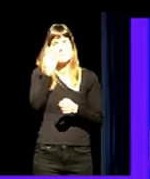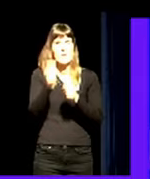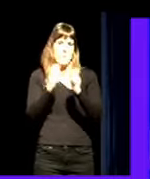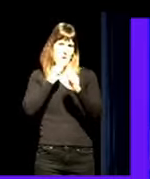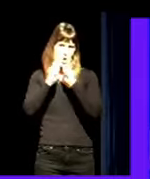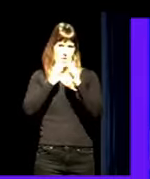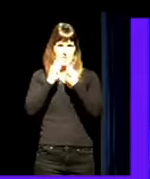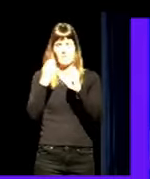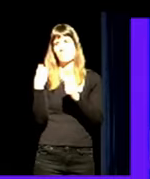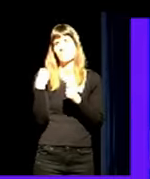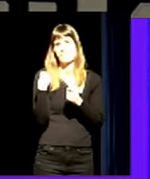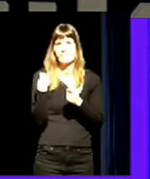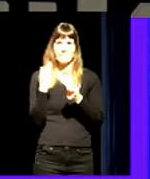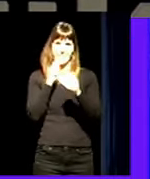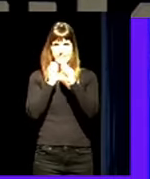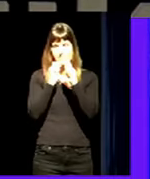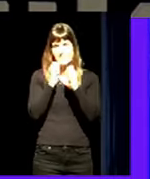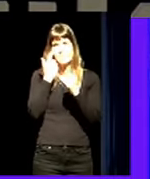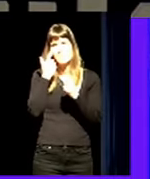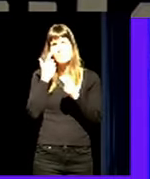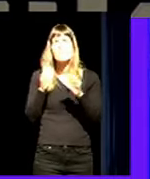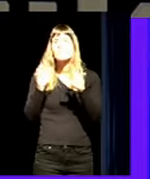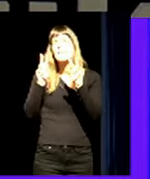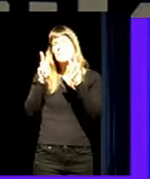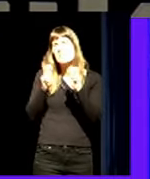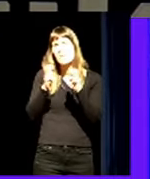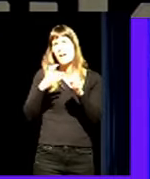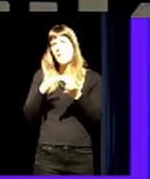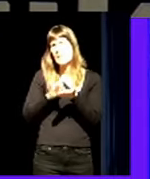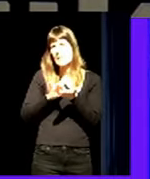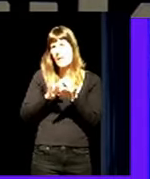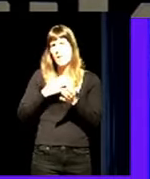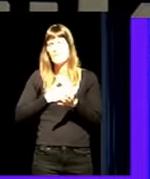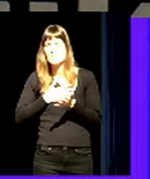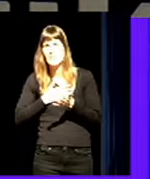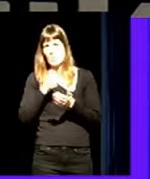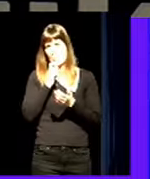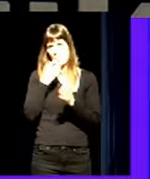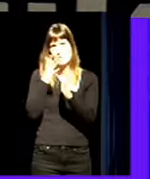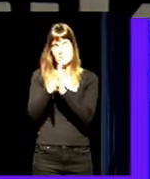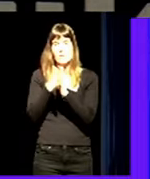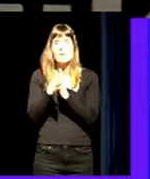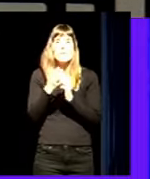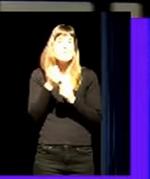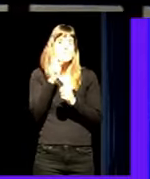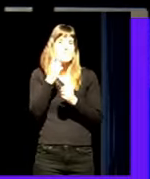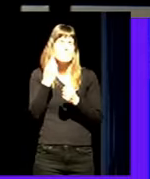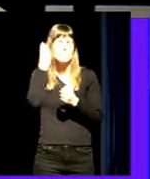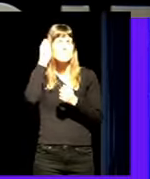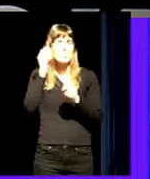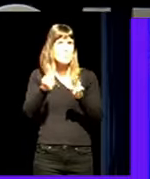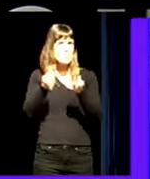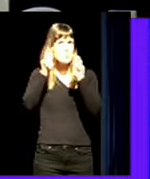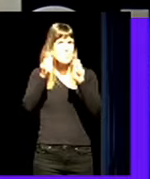abertzen didate, edo deitu egin didate, ez da, mundu digitalari buruz hitz egiteko. Pero gauza berri bat izango balitz bezala, ez da, edo